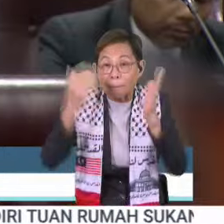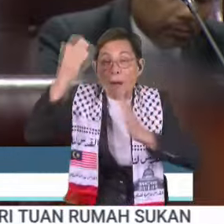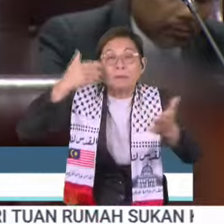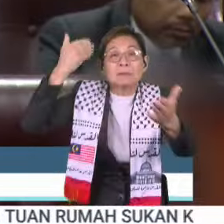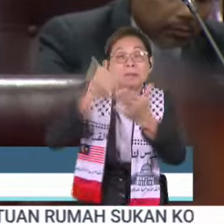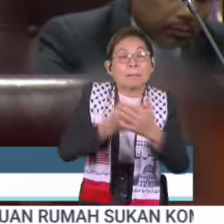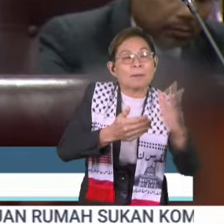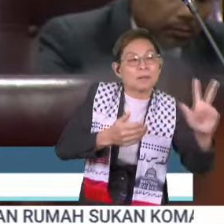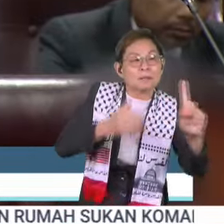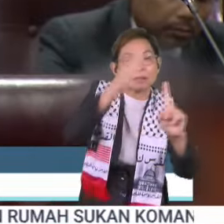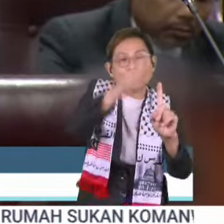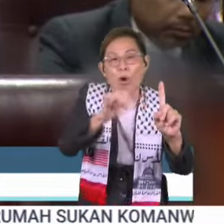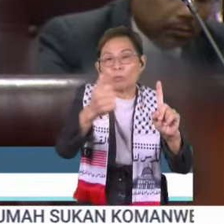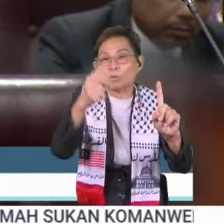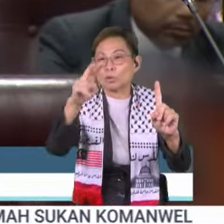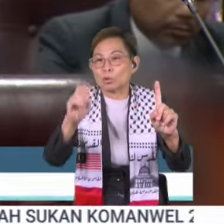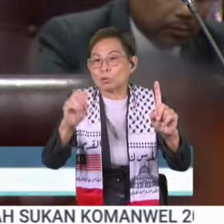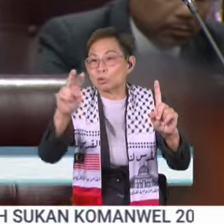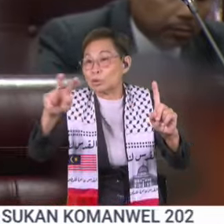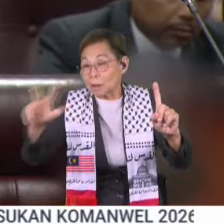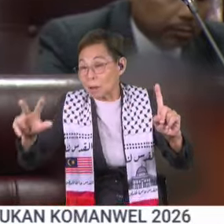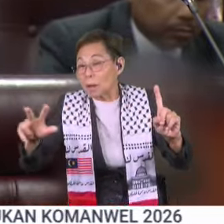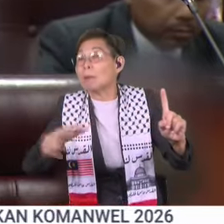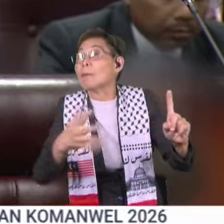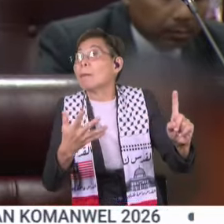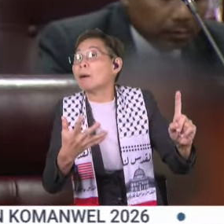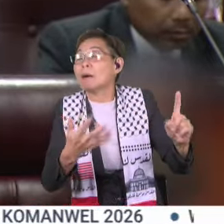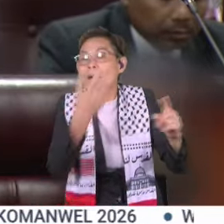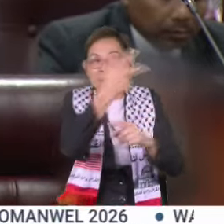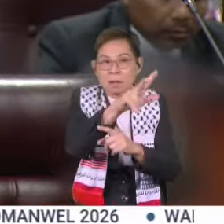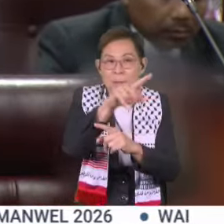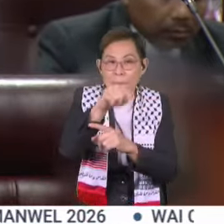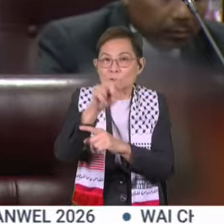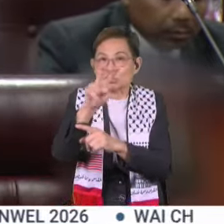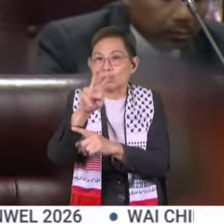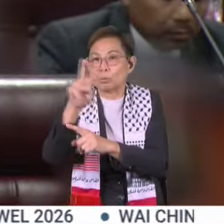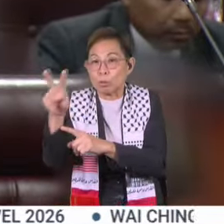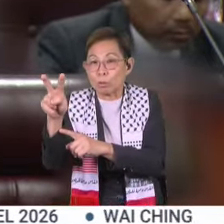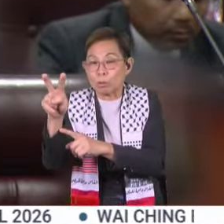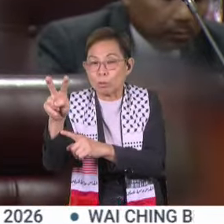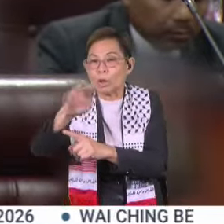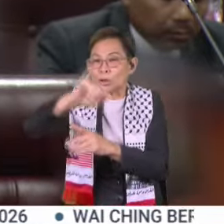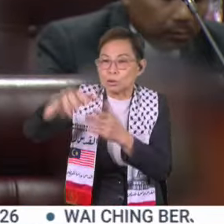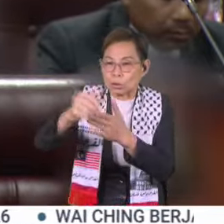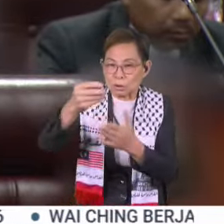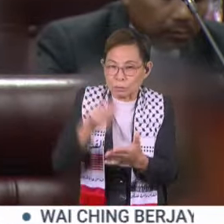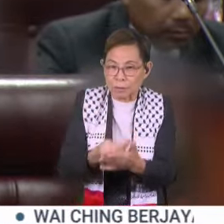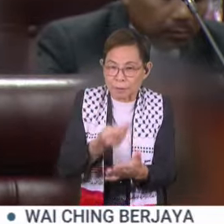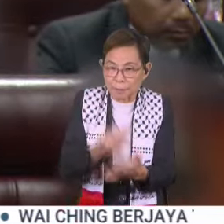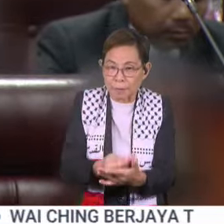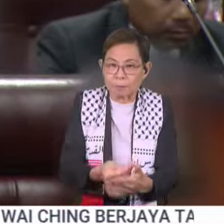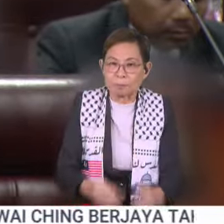sehingga 31 Oktober 2023 adalah sebanyak r3.22 juta